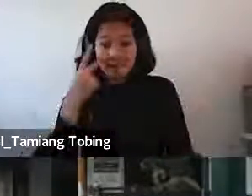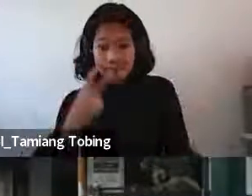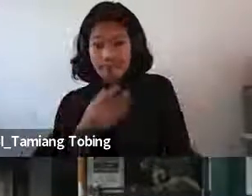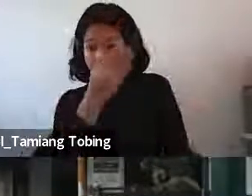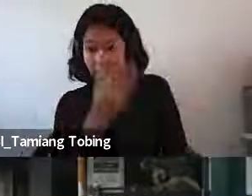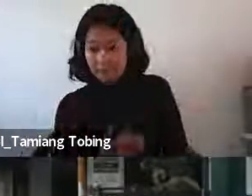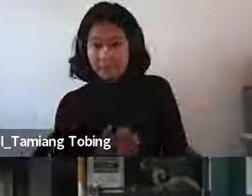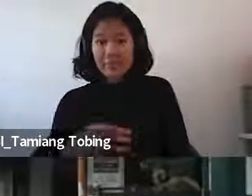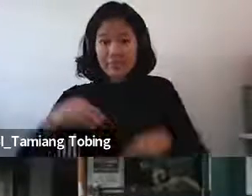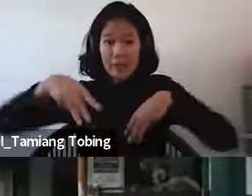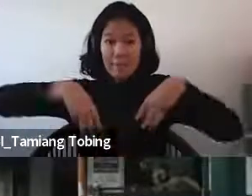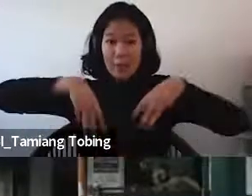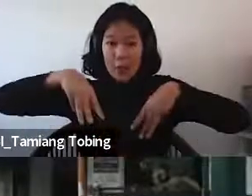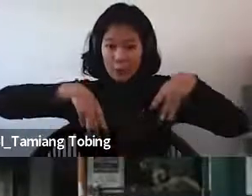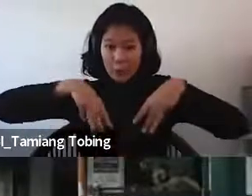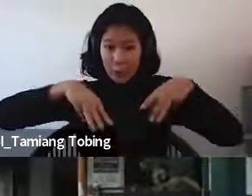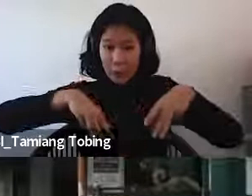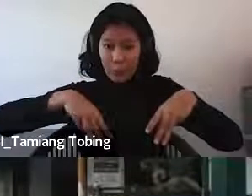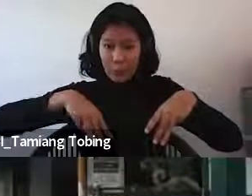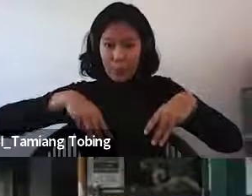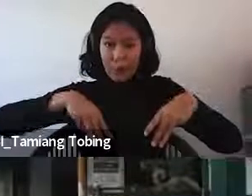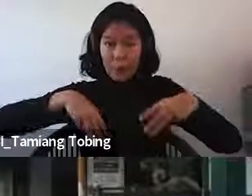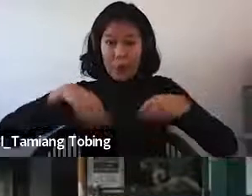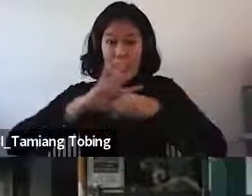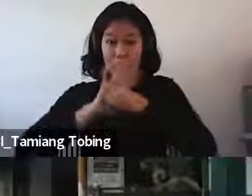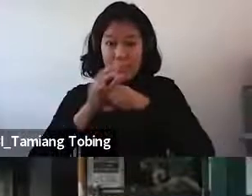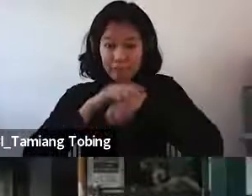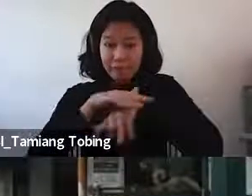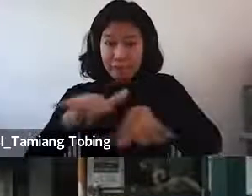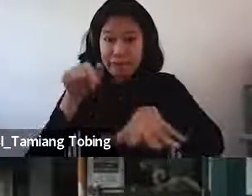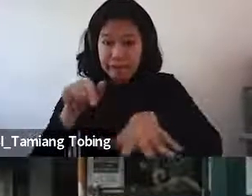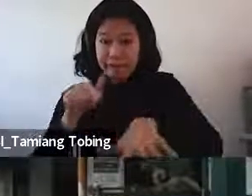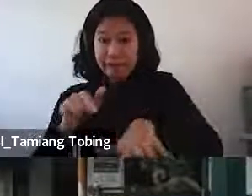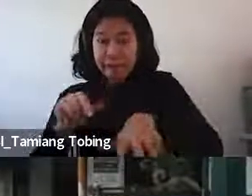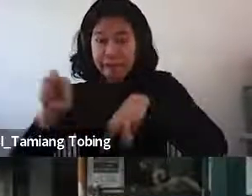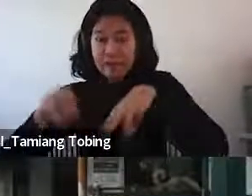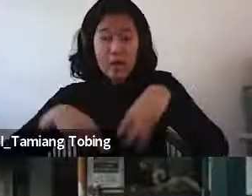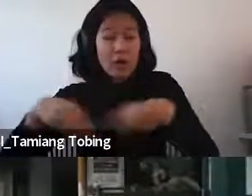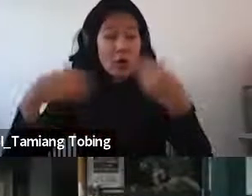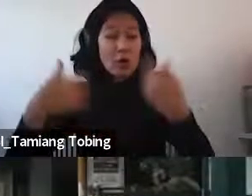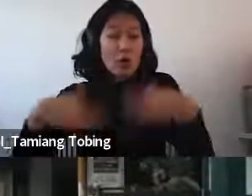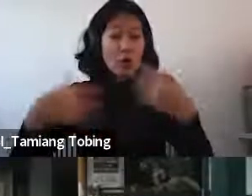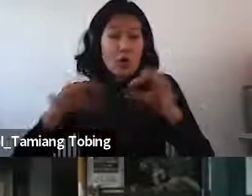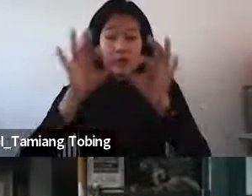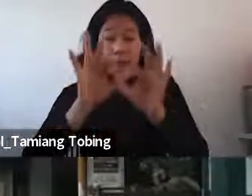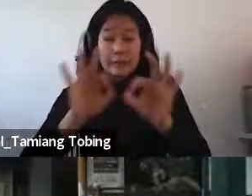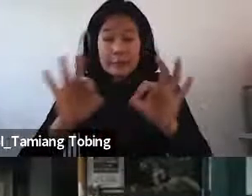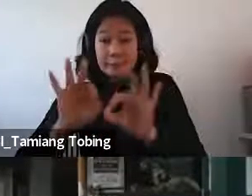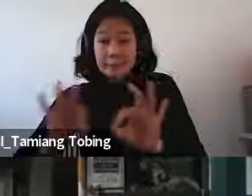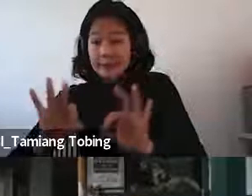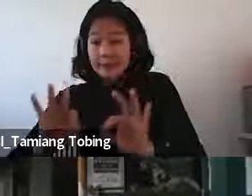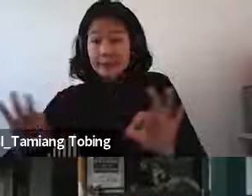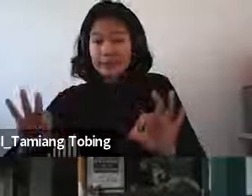Malioboro ya pada masa COVID-19 ini sangat lengang. Berbeda